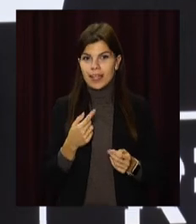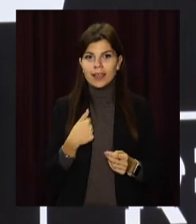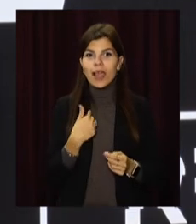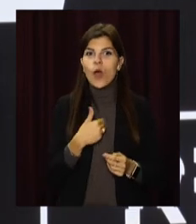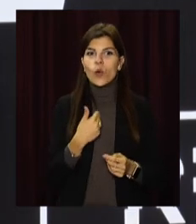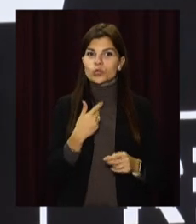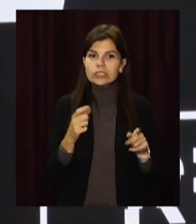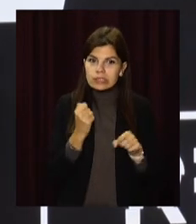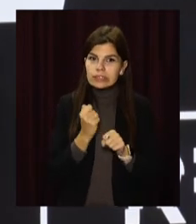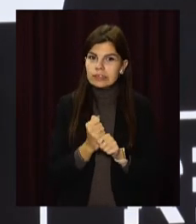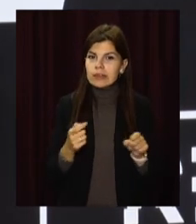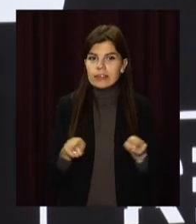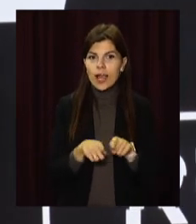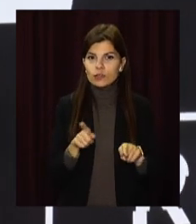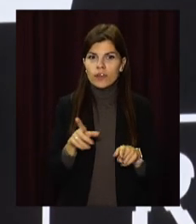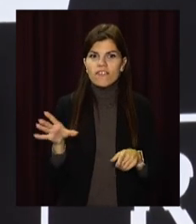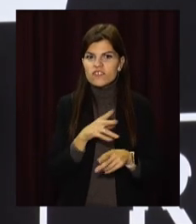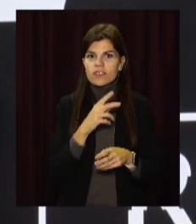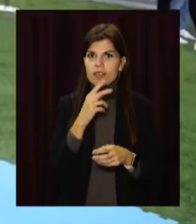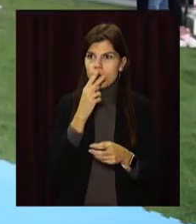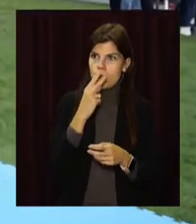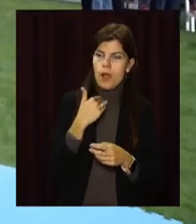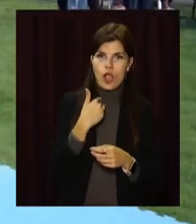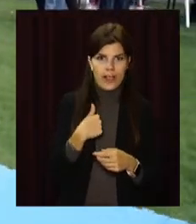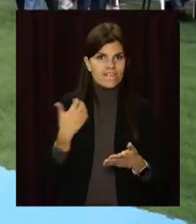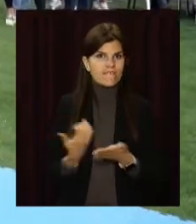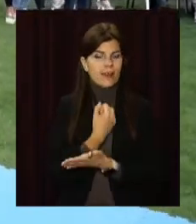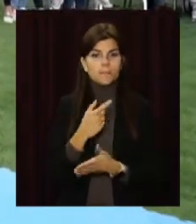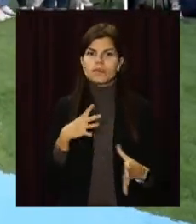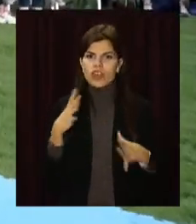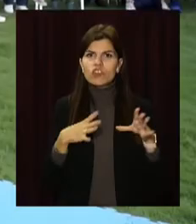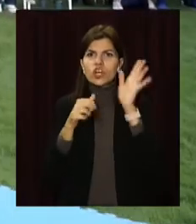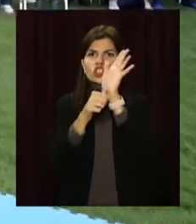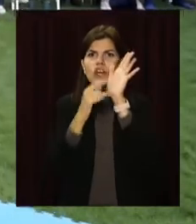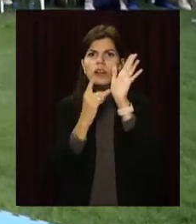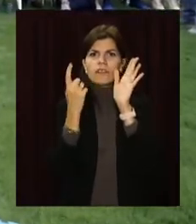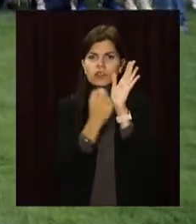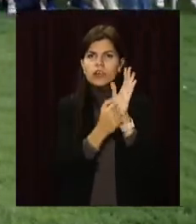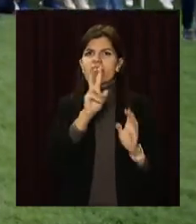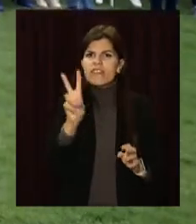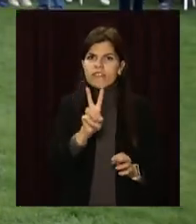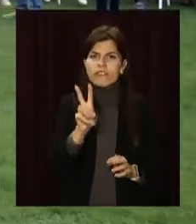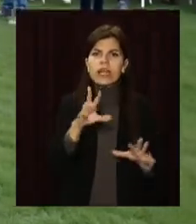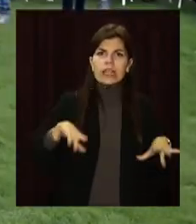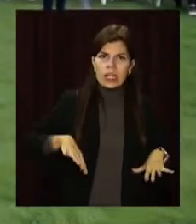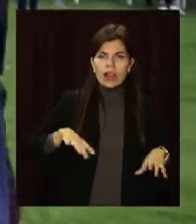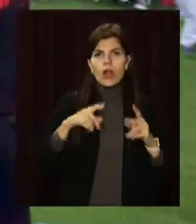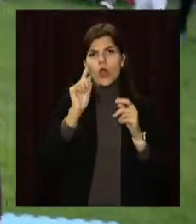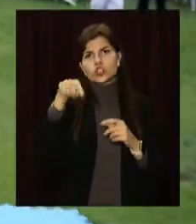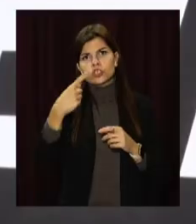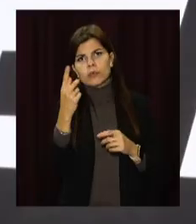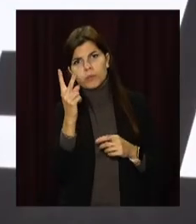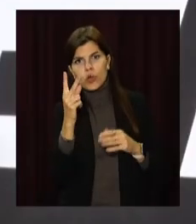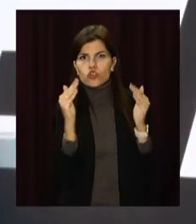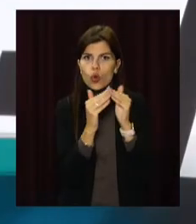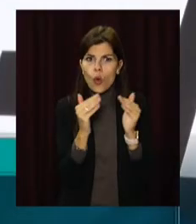вот сделать так, чтобы все показало, что я выиграл. Тренування 6 разів на тиждень, по 2 години з тренером, година-півтори вдома.